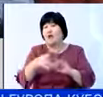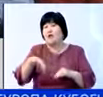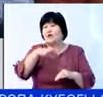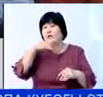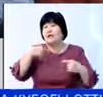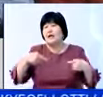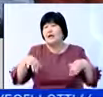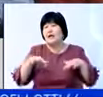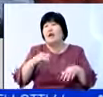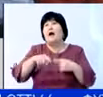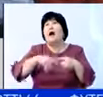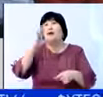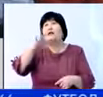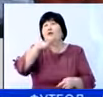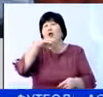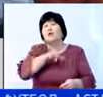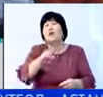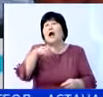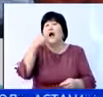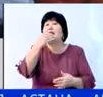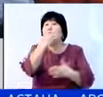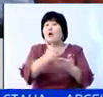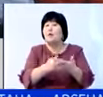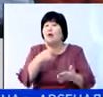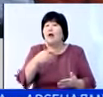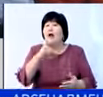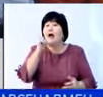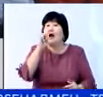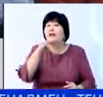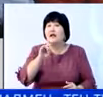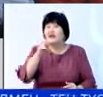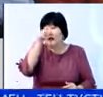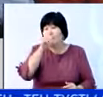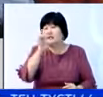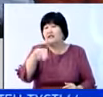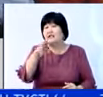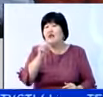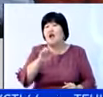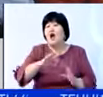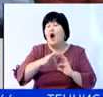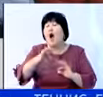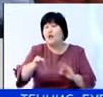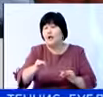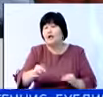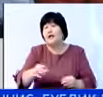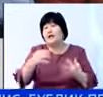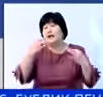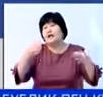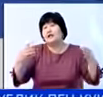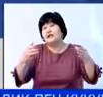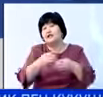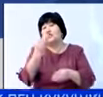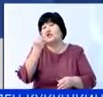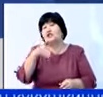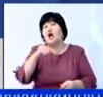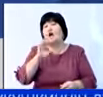кетті. Дегенмен алда біршама жұмыстар бар. Оны атап өтетін болсам, қаңтар айында біз Сырдария аудандық осы еріктілер штабын құрдық.